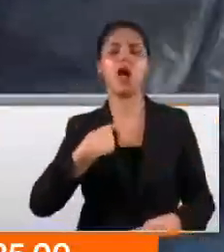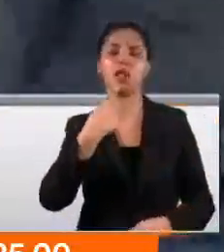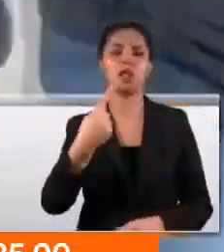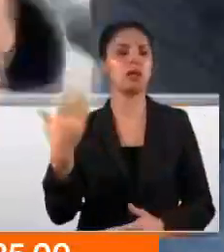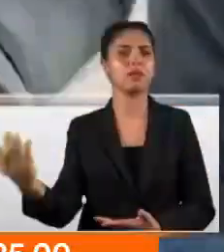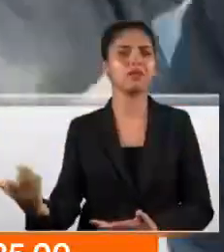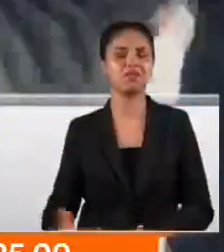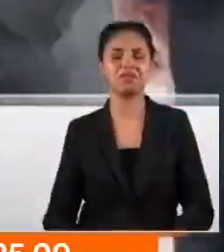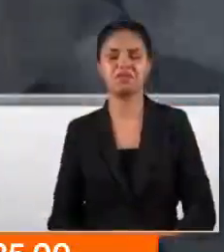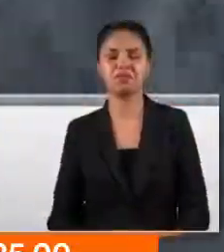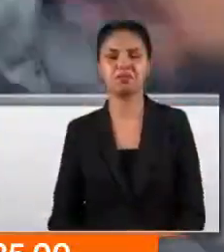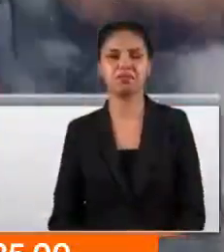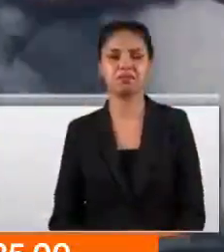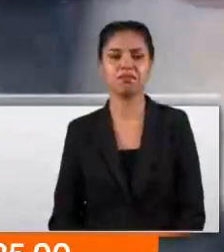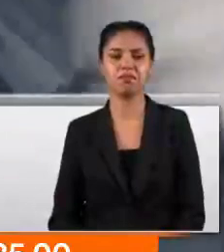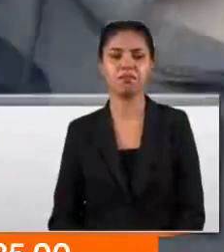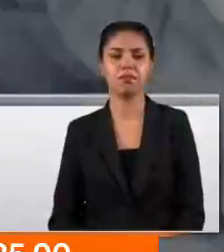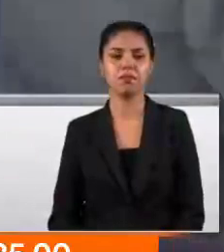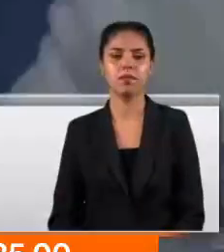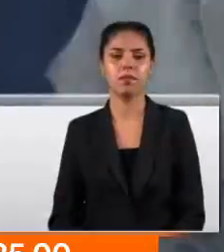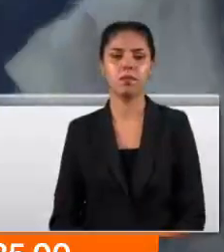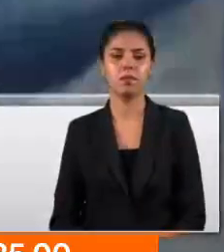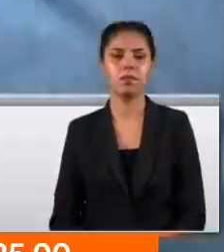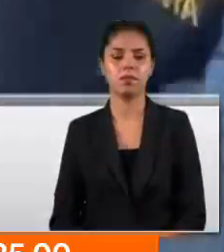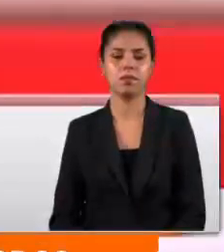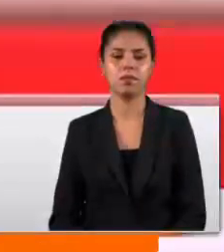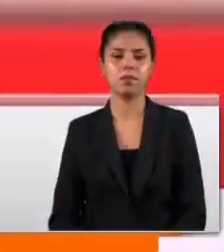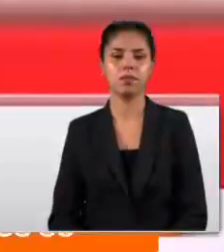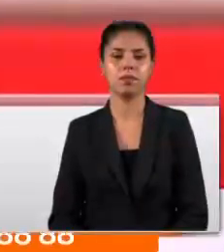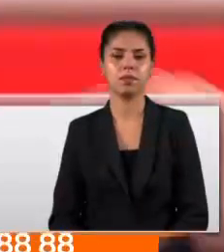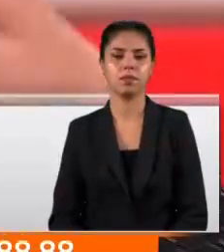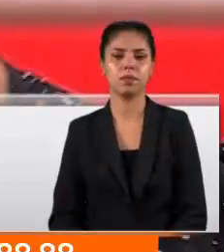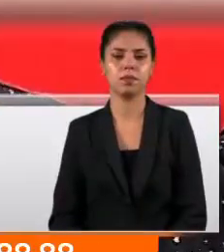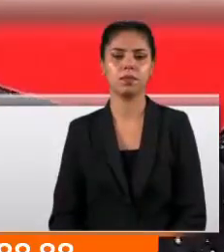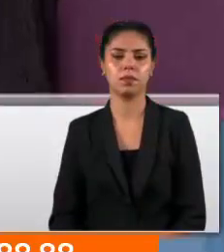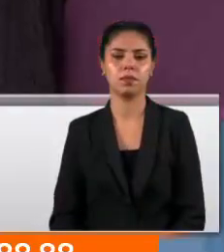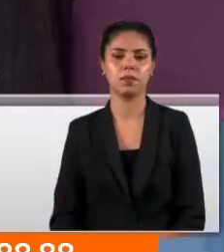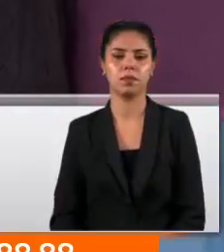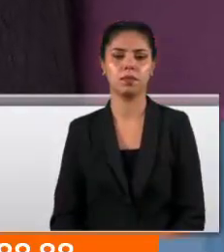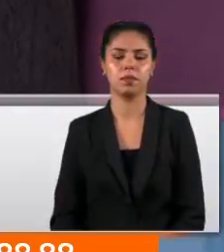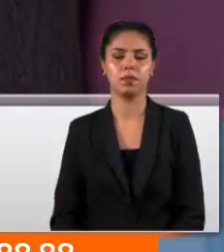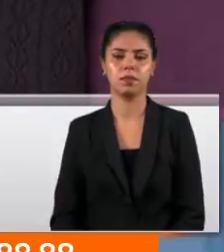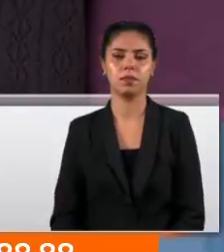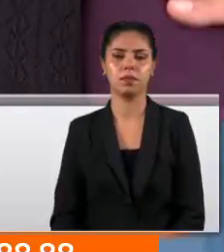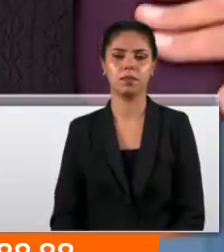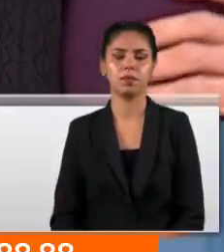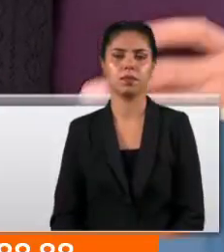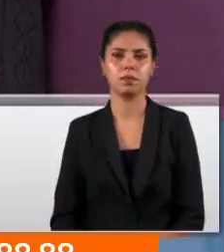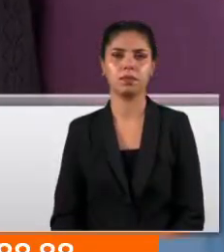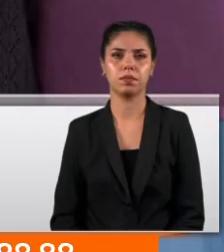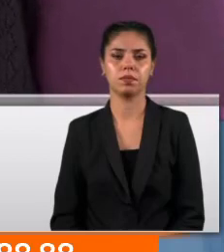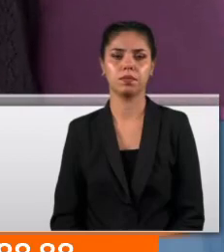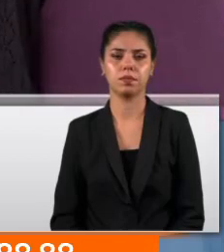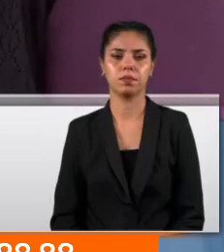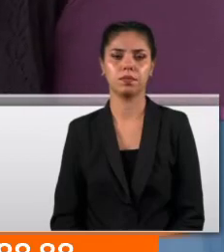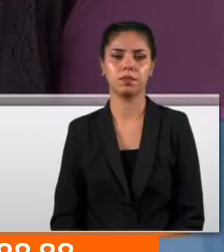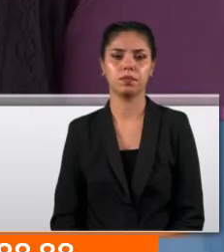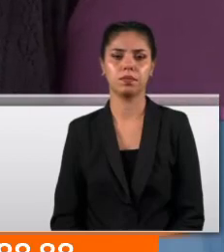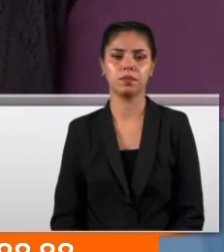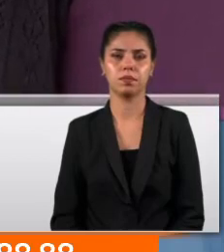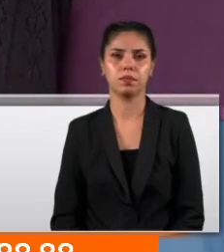mısınız? Evet. Neden öldürdünüz Tayfur Bey? Ben sana kıyamadım. Ben kıydıran elimden